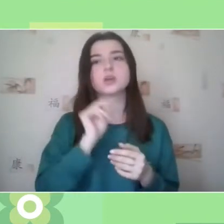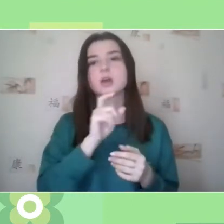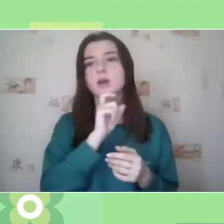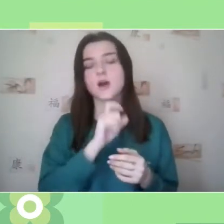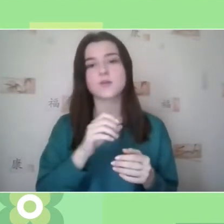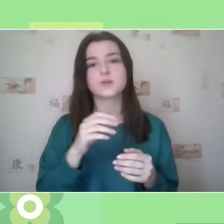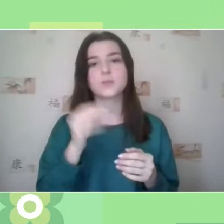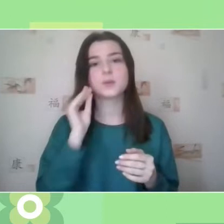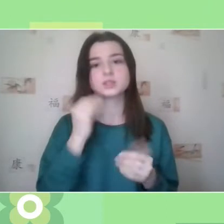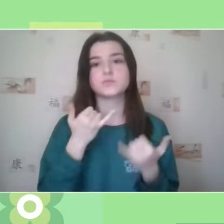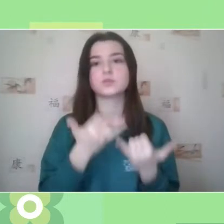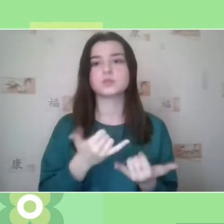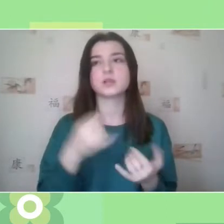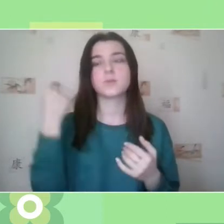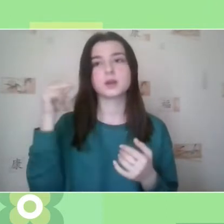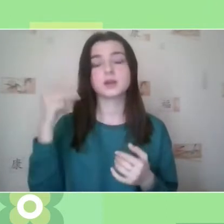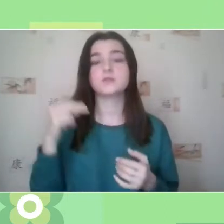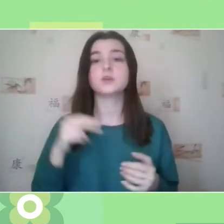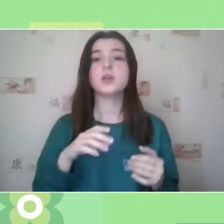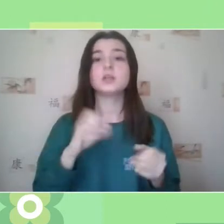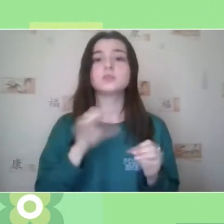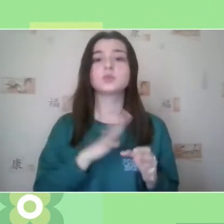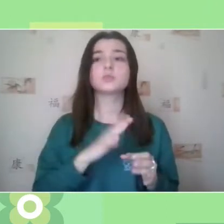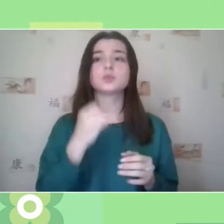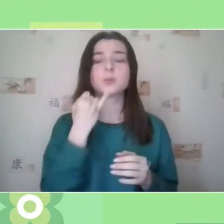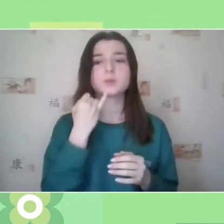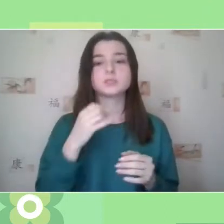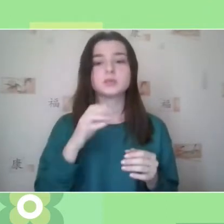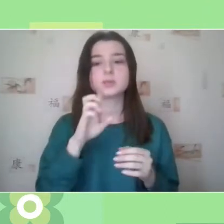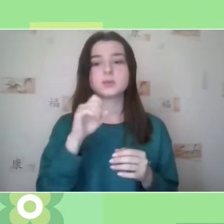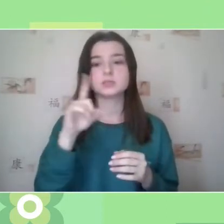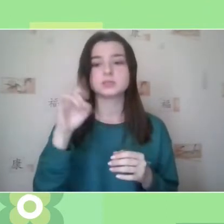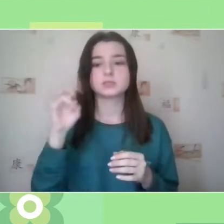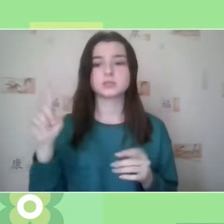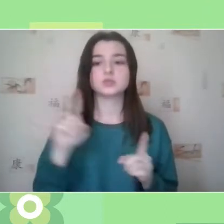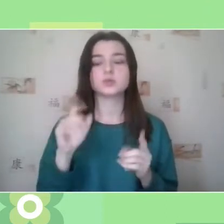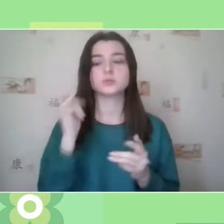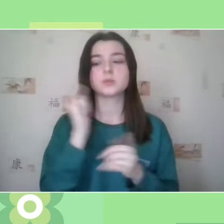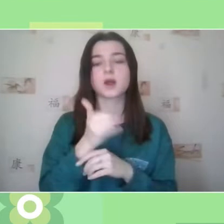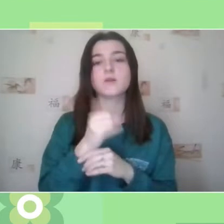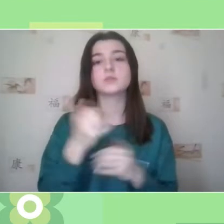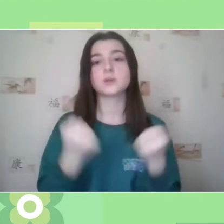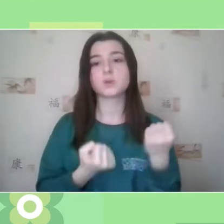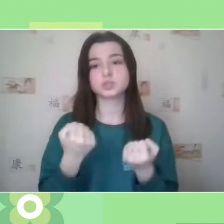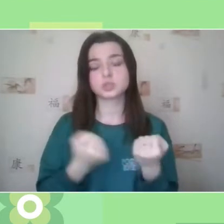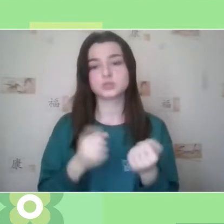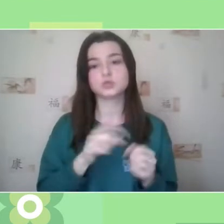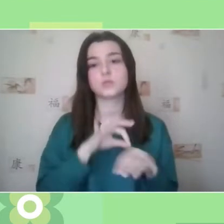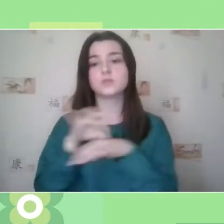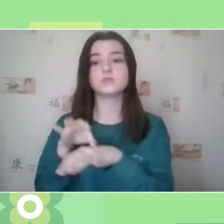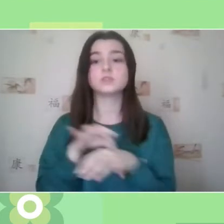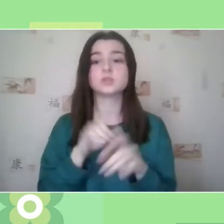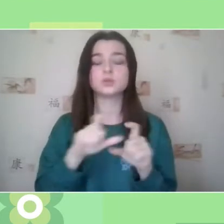для кавабрейку, це може бути бензин для того, щоб заправити автобус і довести людей з точки А в точку Б і так далі. Тобто це